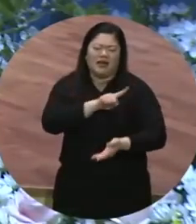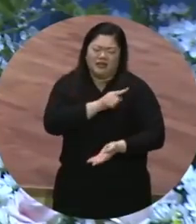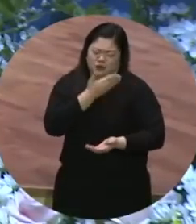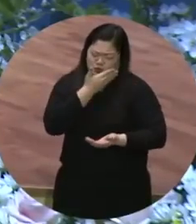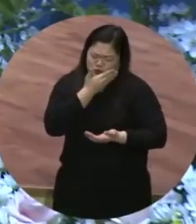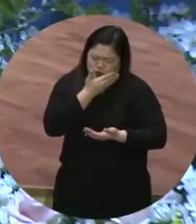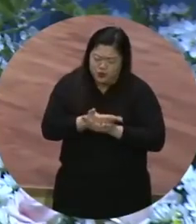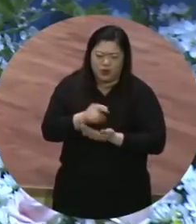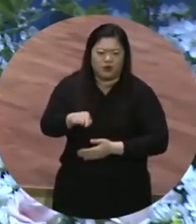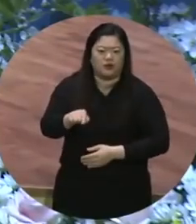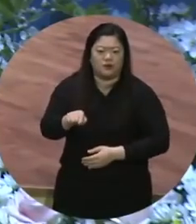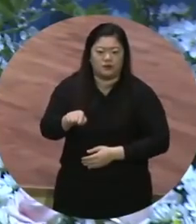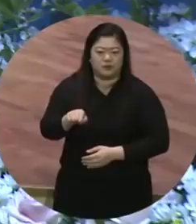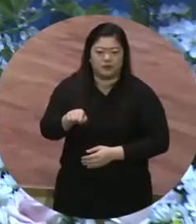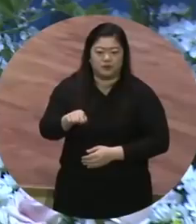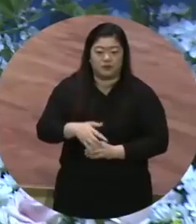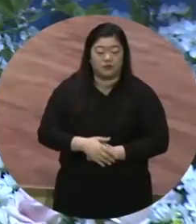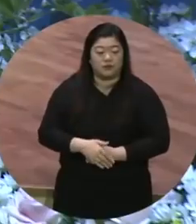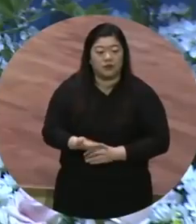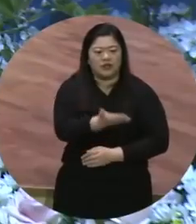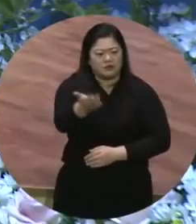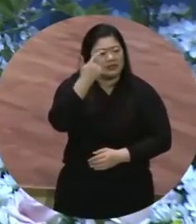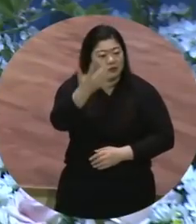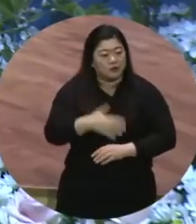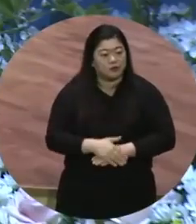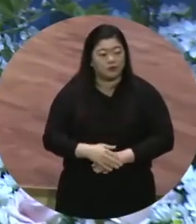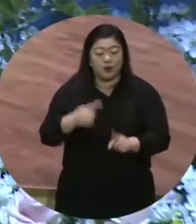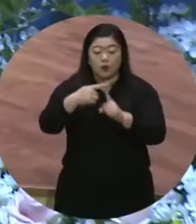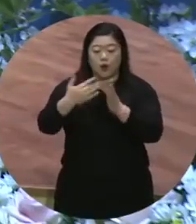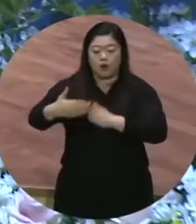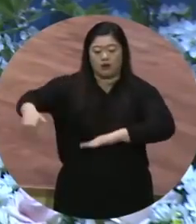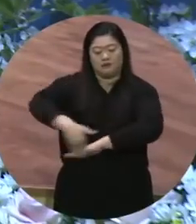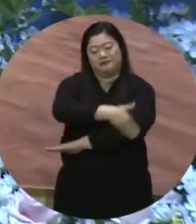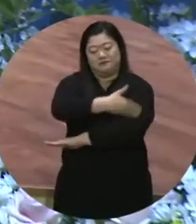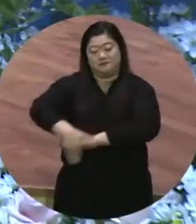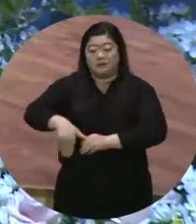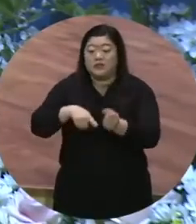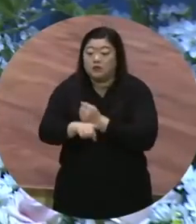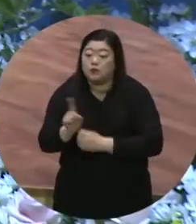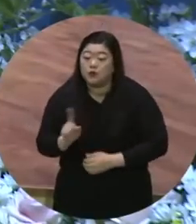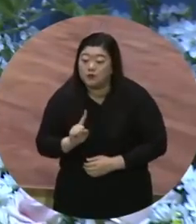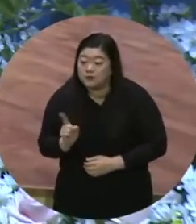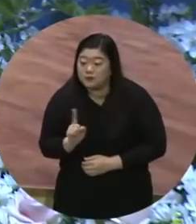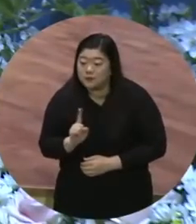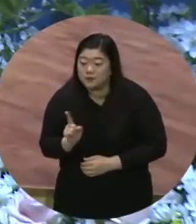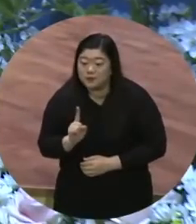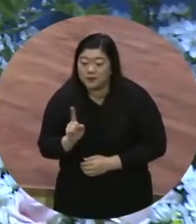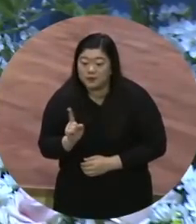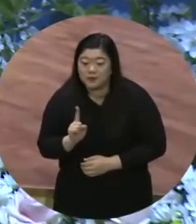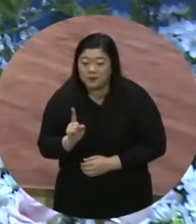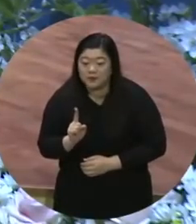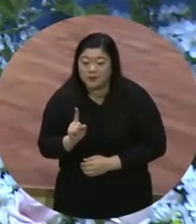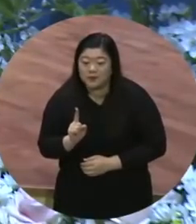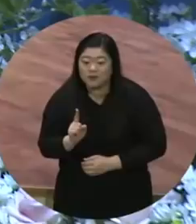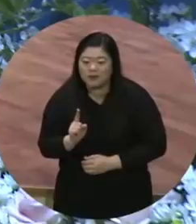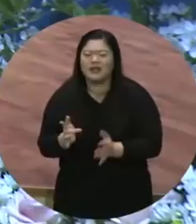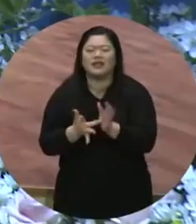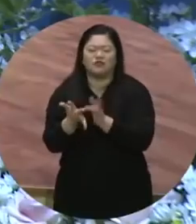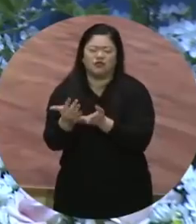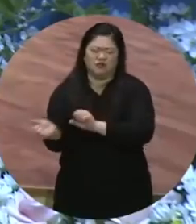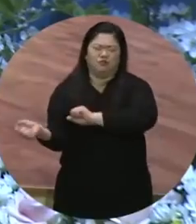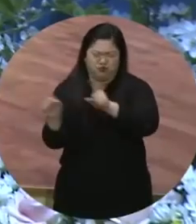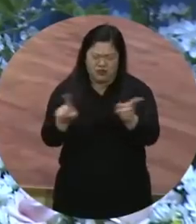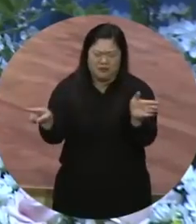핵심뿌리다. 우리 왜 교회 다닙니까? 부활신앙 믿기 때문입니다. 예수님의 부활은 나의 부활이기